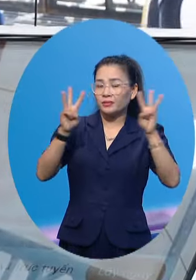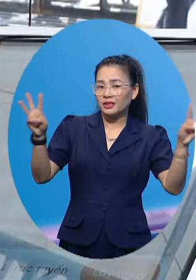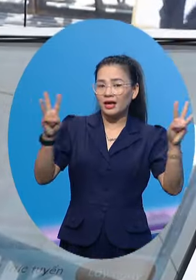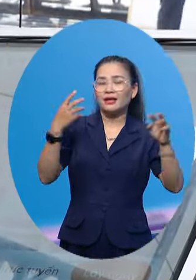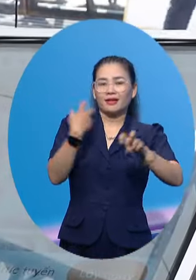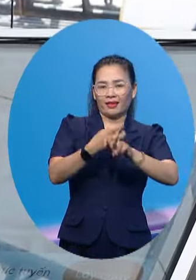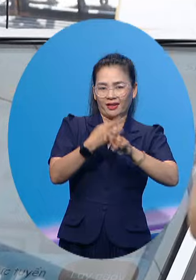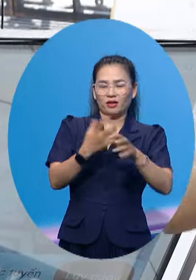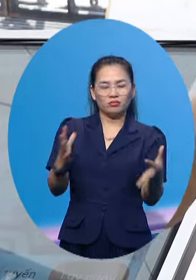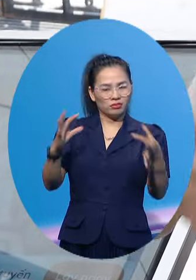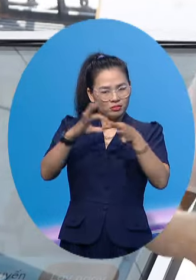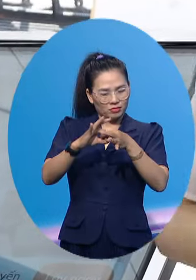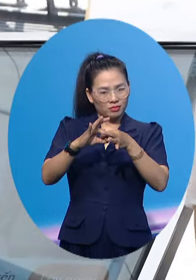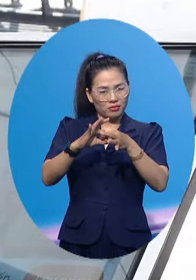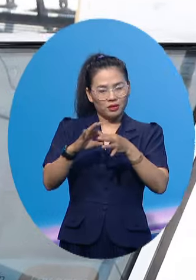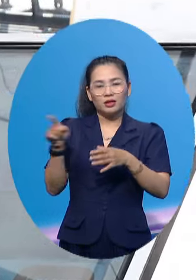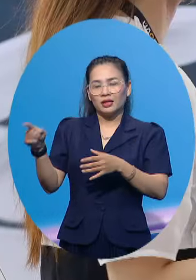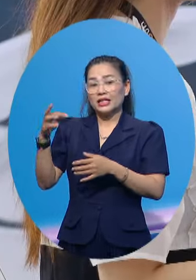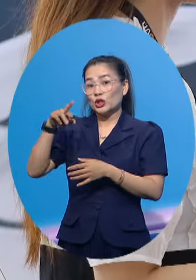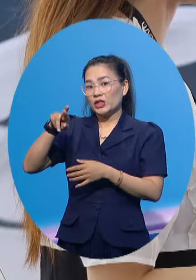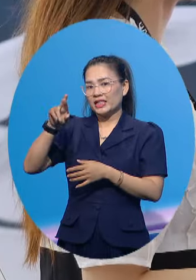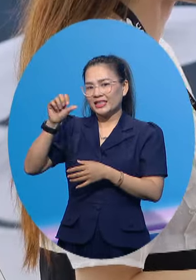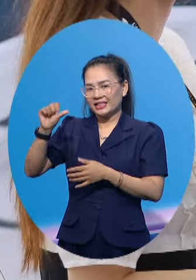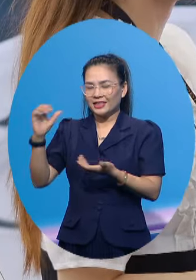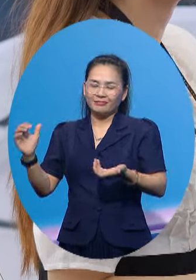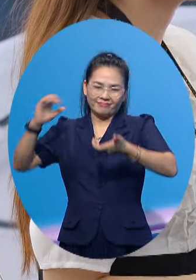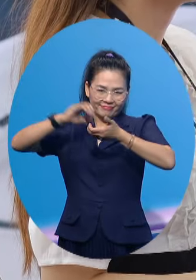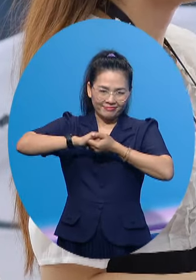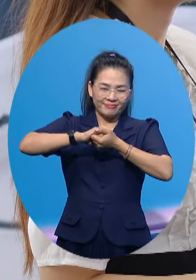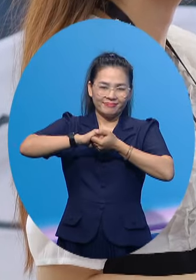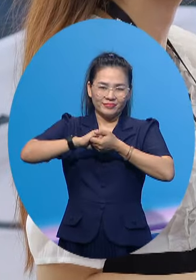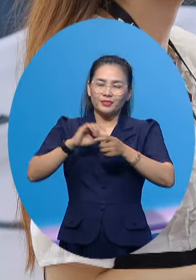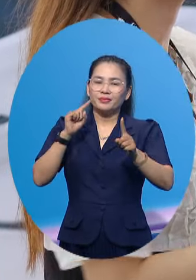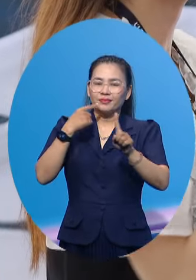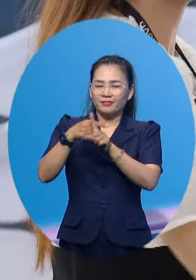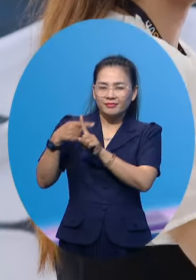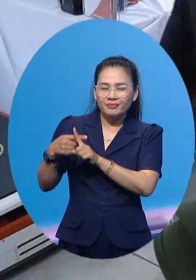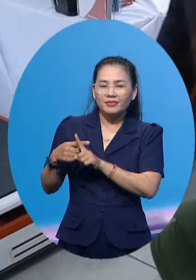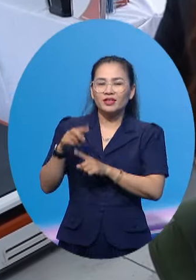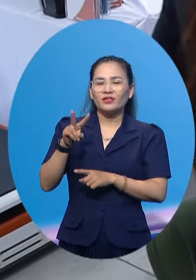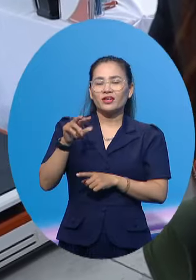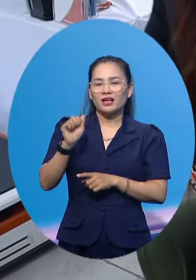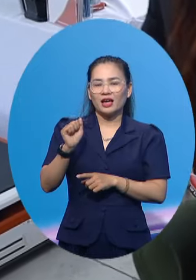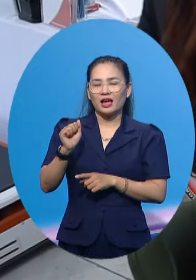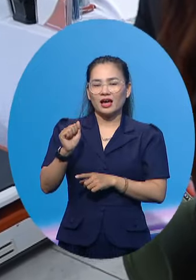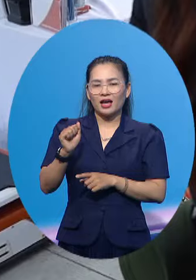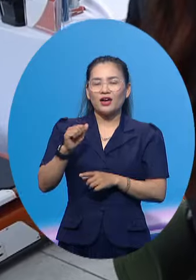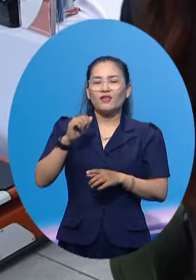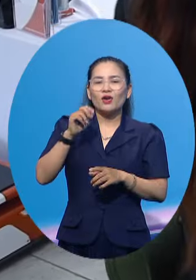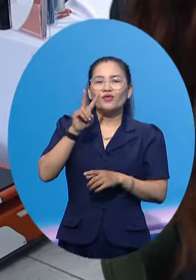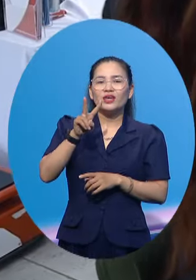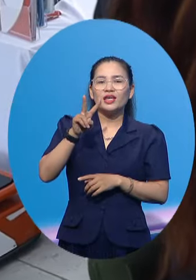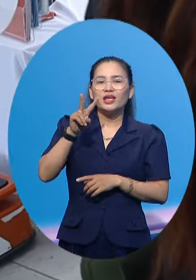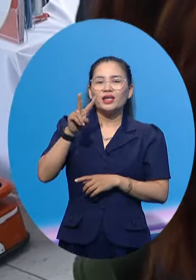Nam, sẽ kết hợp Realty, nhà cung cấp giải pháp không gian số hàng đầu thế giới, tích hợp công nghệ VR vào FidoVN